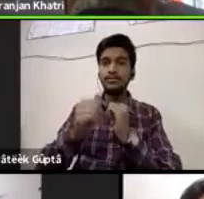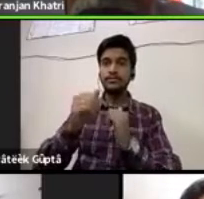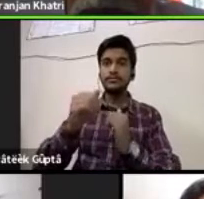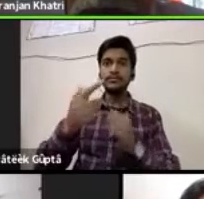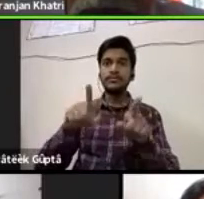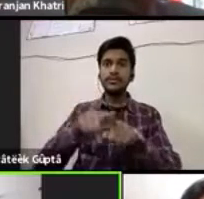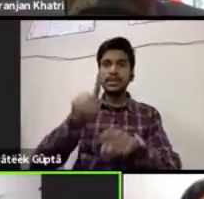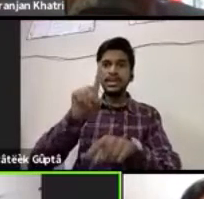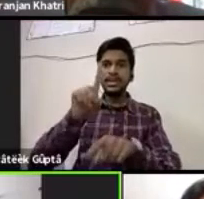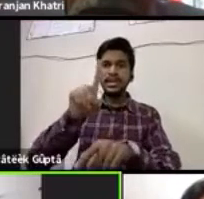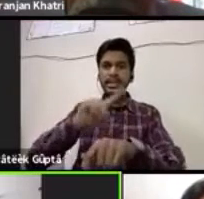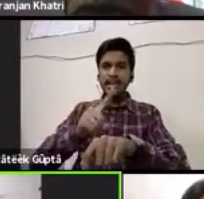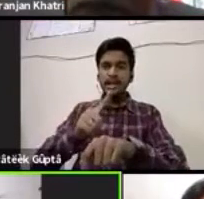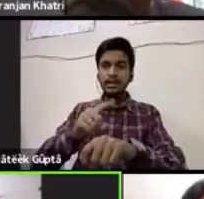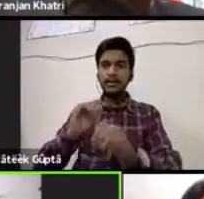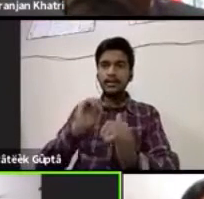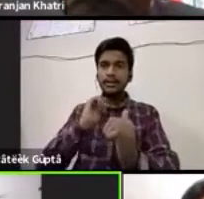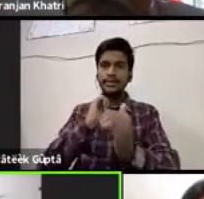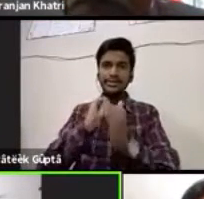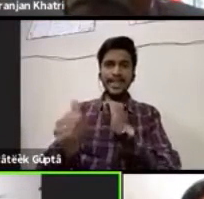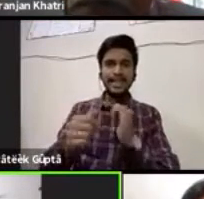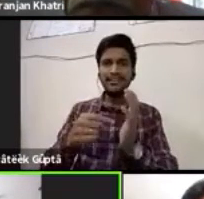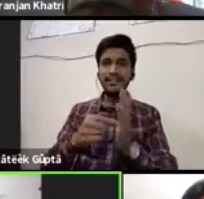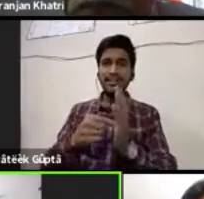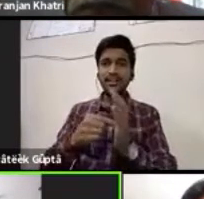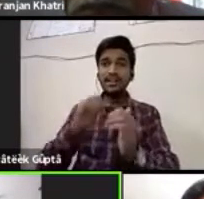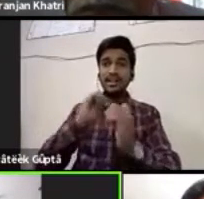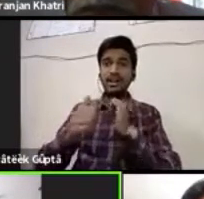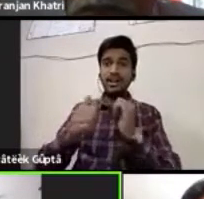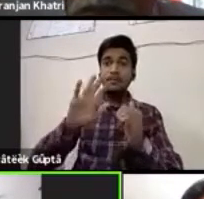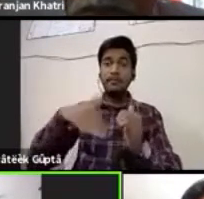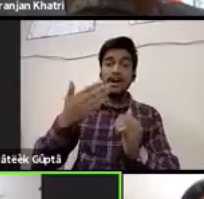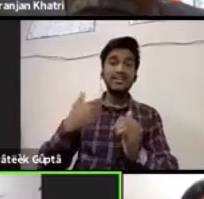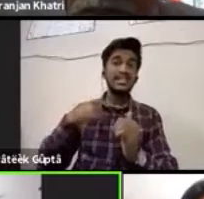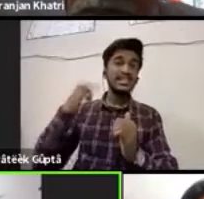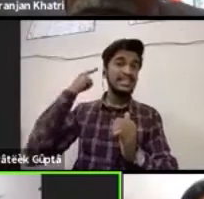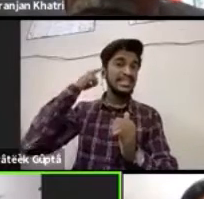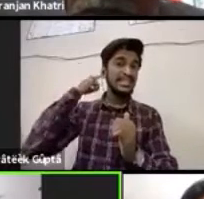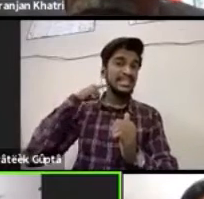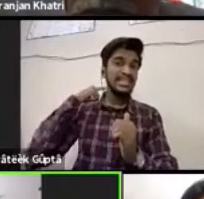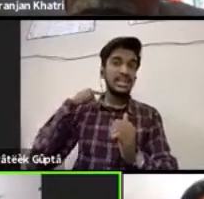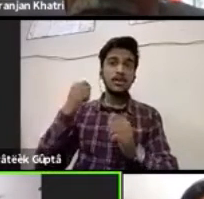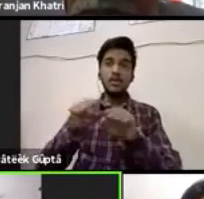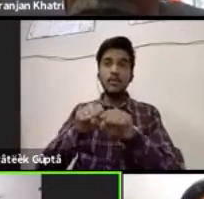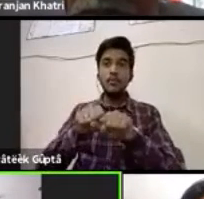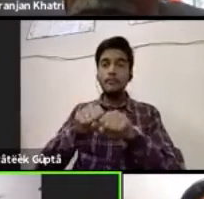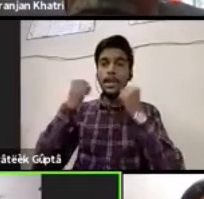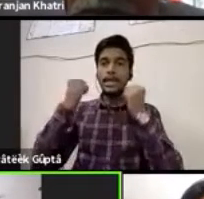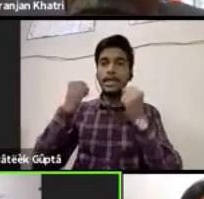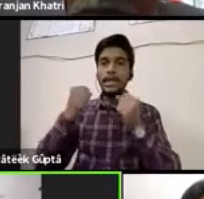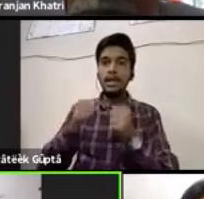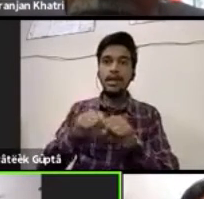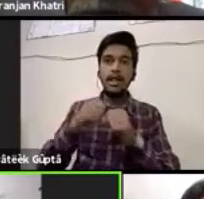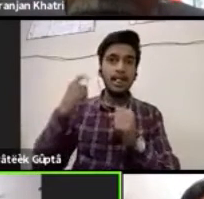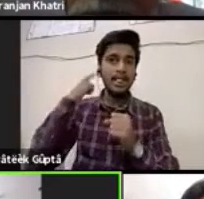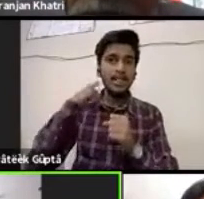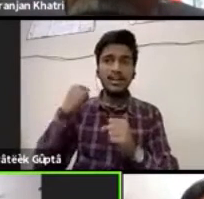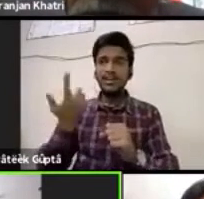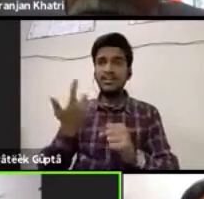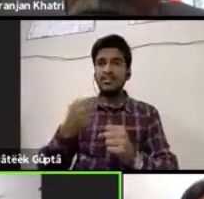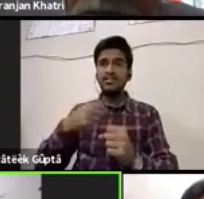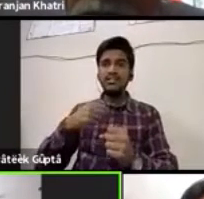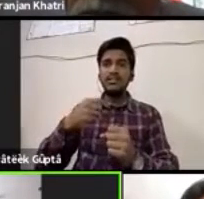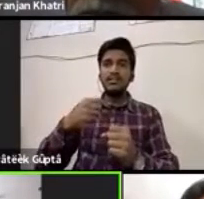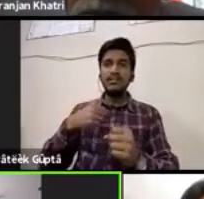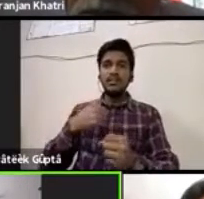गया, और उसके बाद मेरा गर्दन टूट गया। सो आई हैड अ स्पाइनल कॉर्ड इंजरी दैट लेफ्ट मी पैरालाइज्ड बिलो